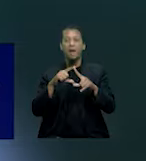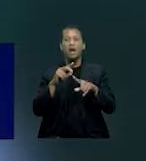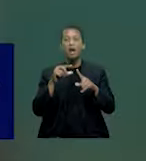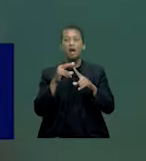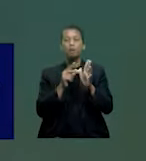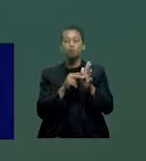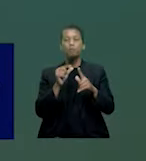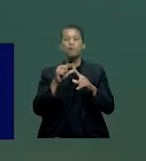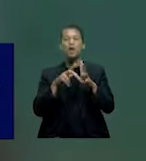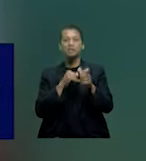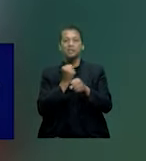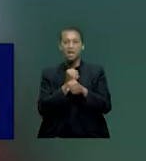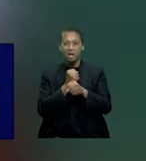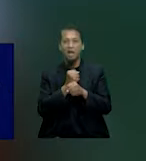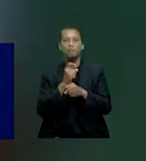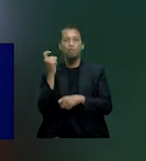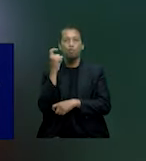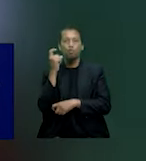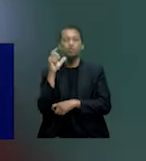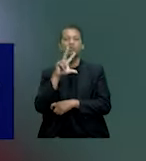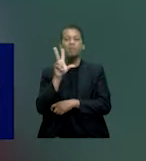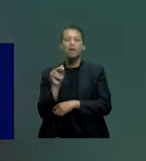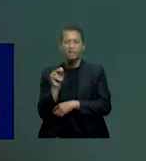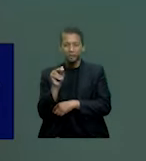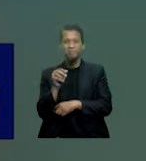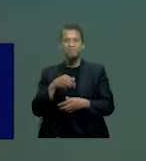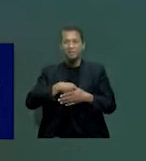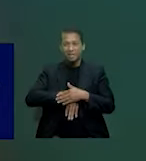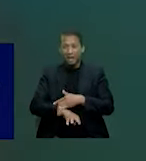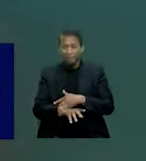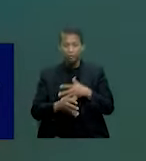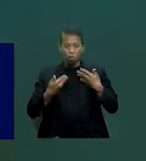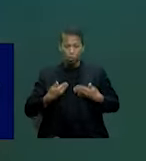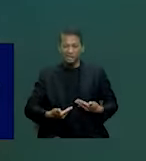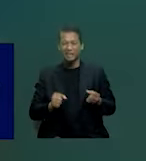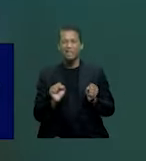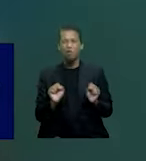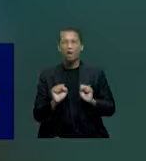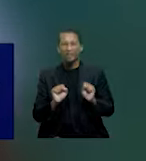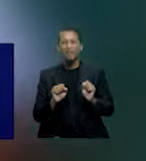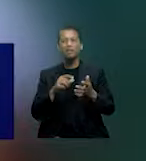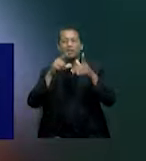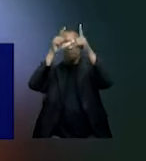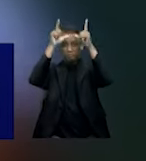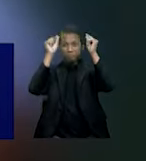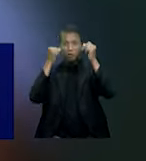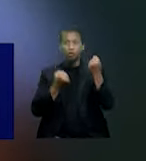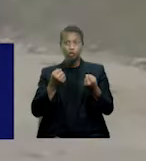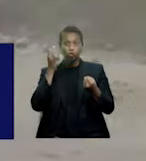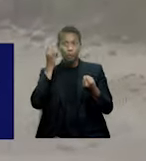Barat. Persalinan dilakukan karena kondisi darurat dibantu seorang bidan setelah sopir ambulans menepikan